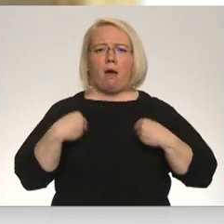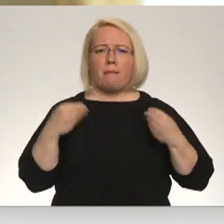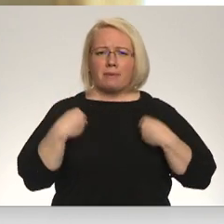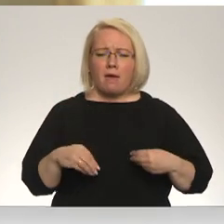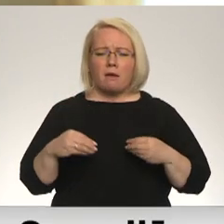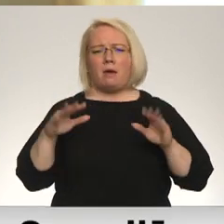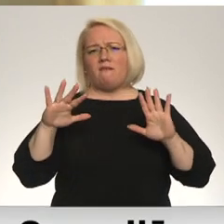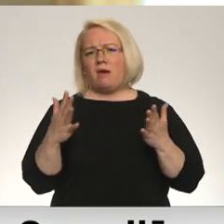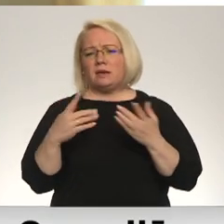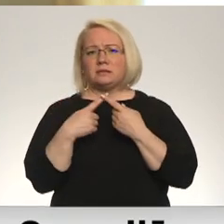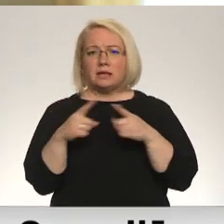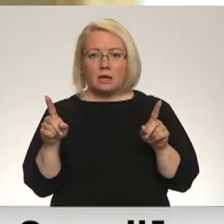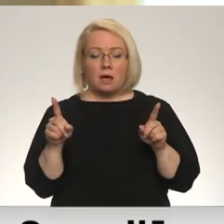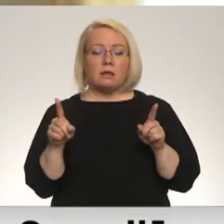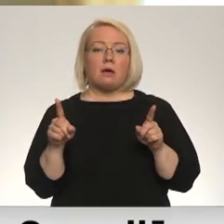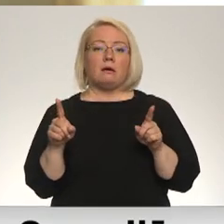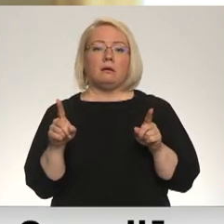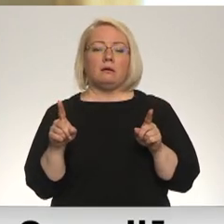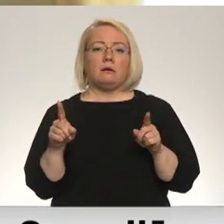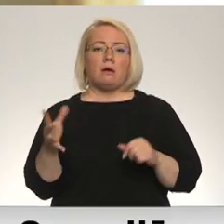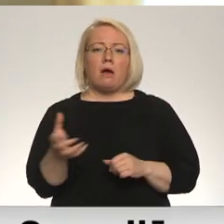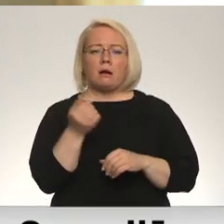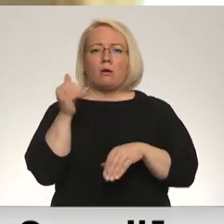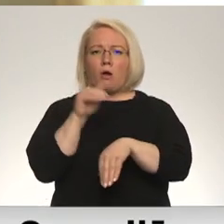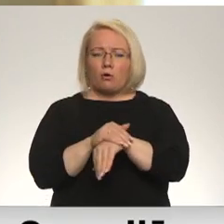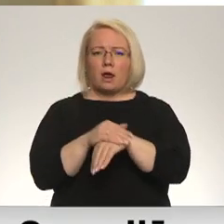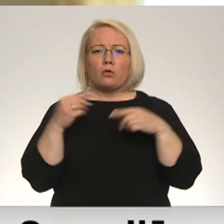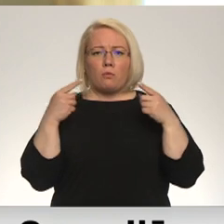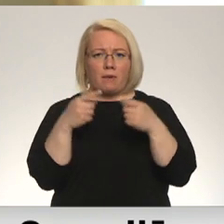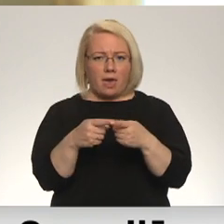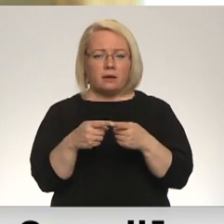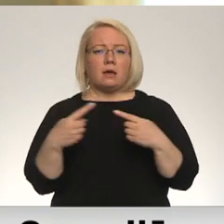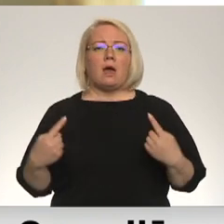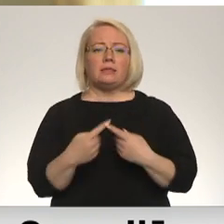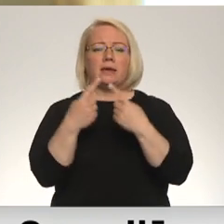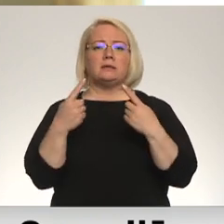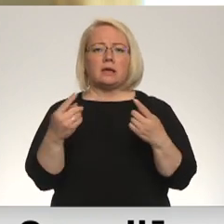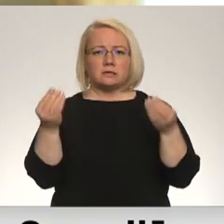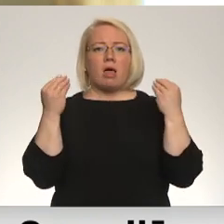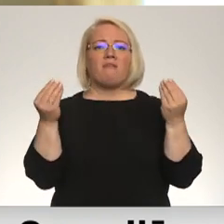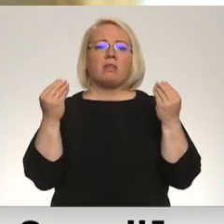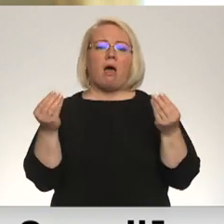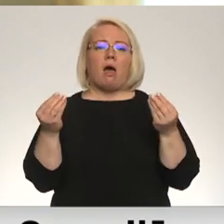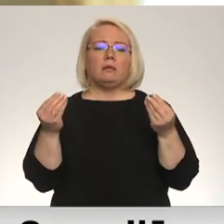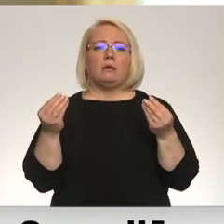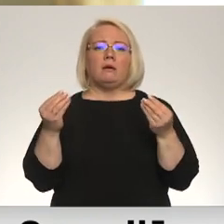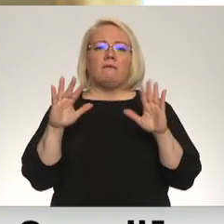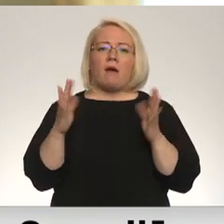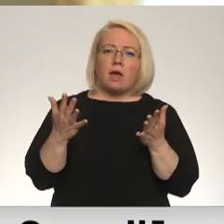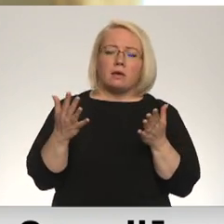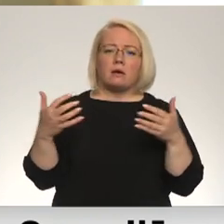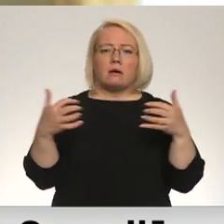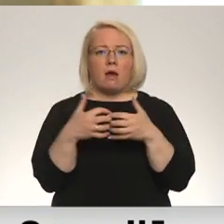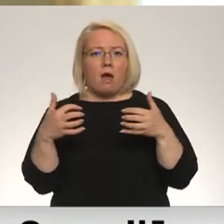apģērba vai kā savādāk, ar konkrētu mērķi attiecīgi slavināt vainu